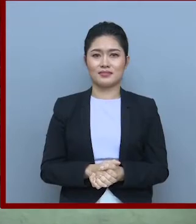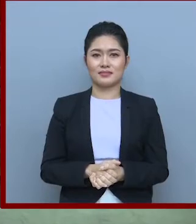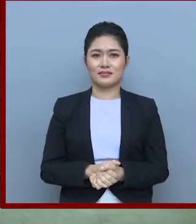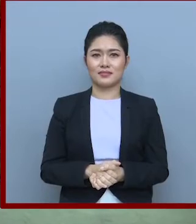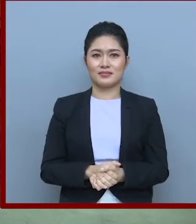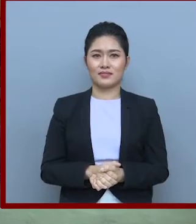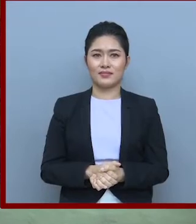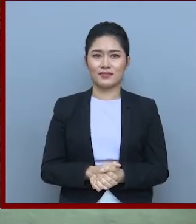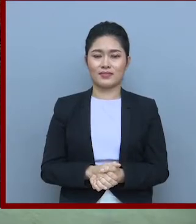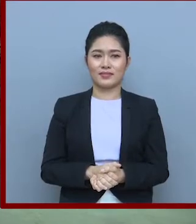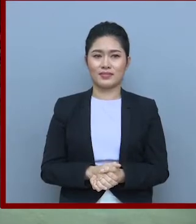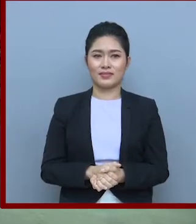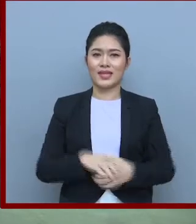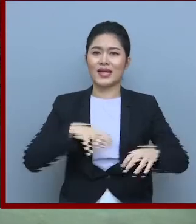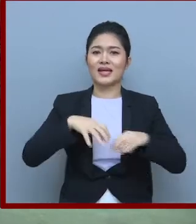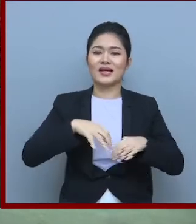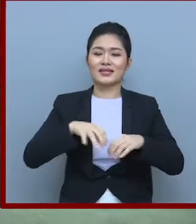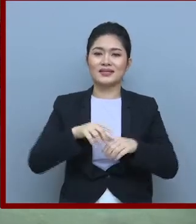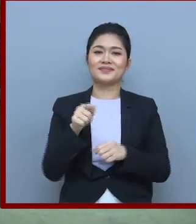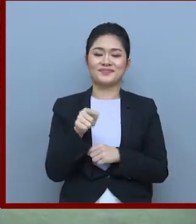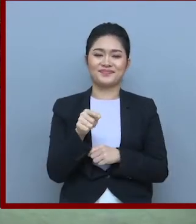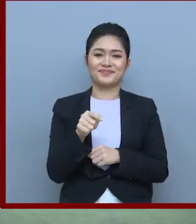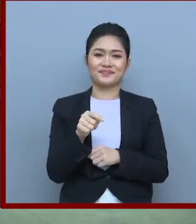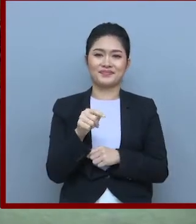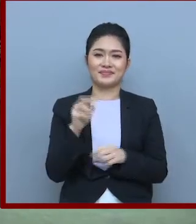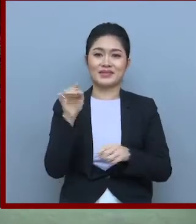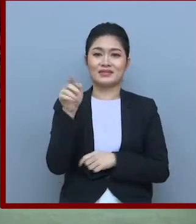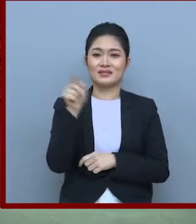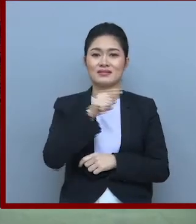Device Manager Device Manager นะครับก็